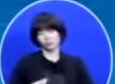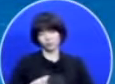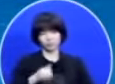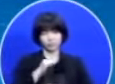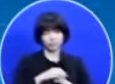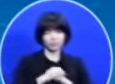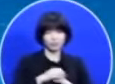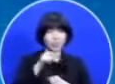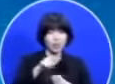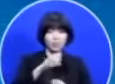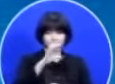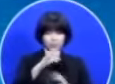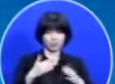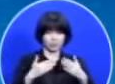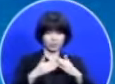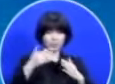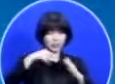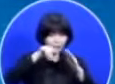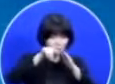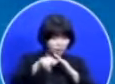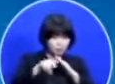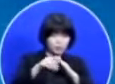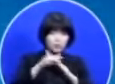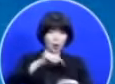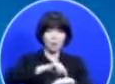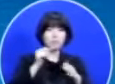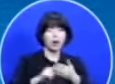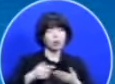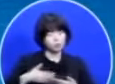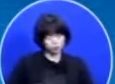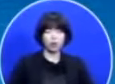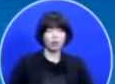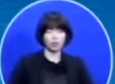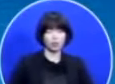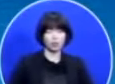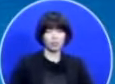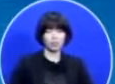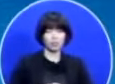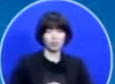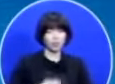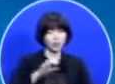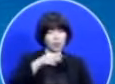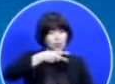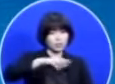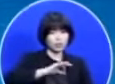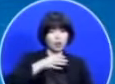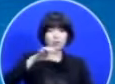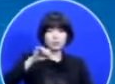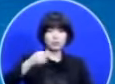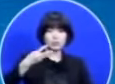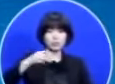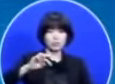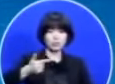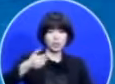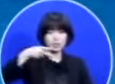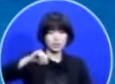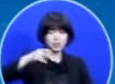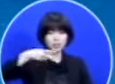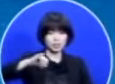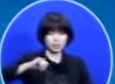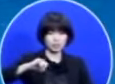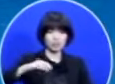대성당의 들어가면서 마음이 무거워 졌습니다 성 프랜시스는 청빈의 사도